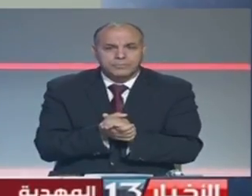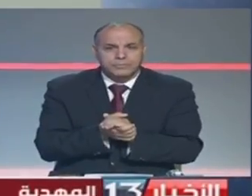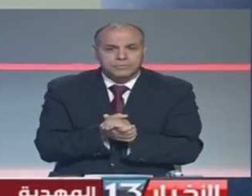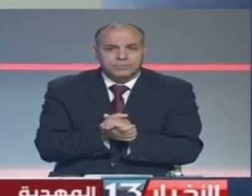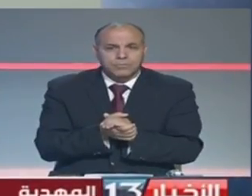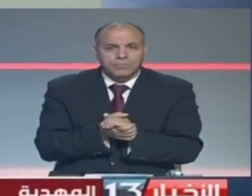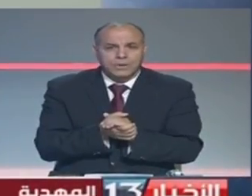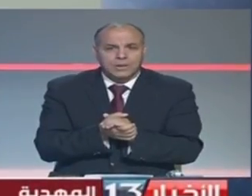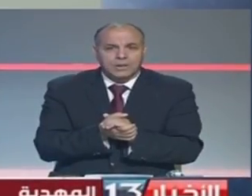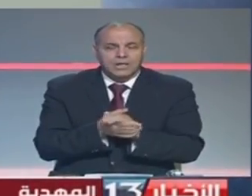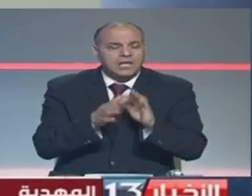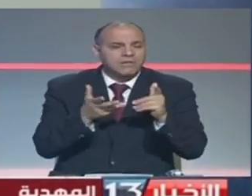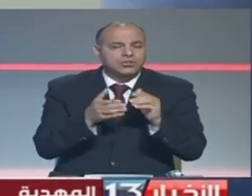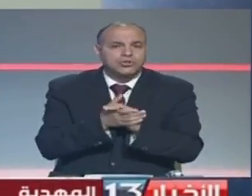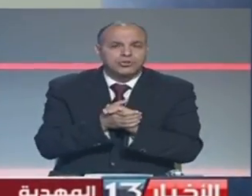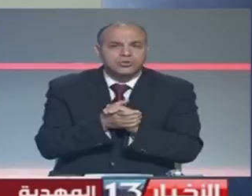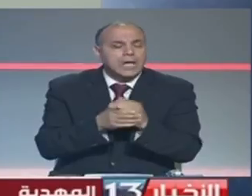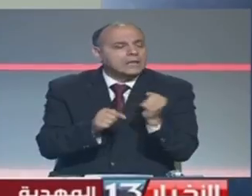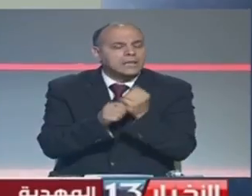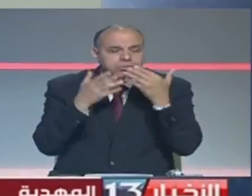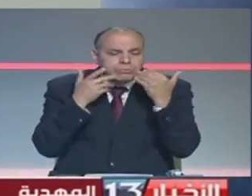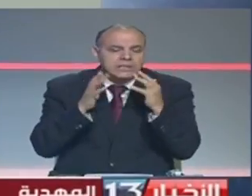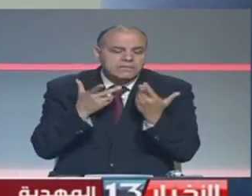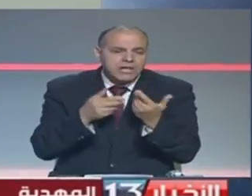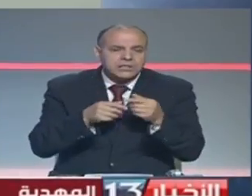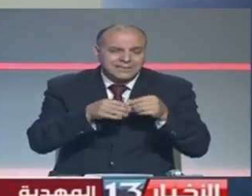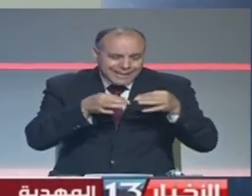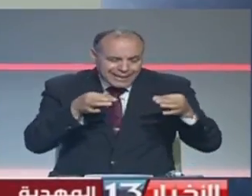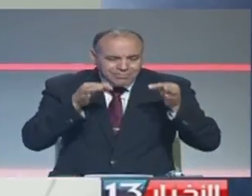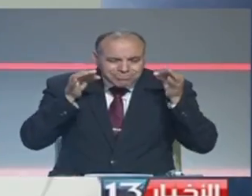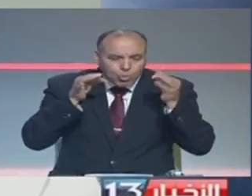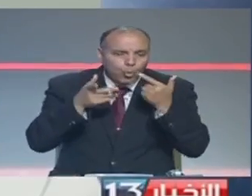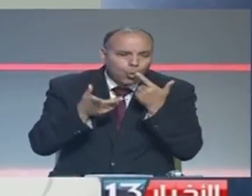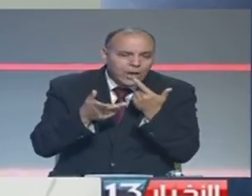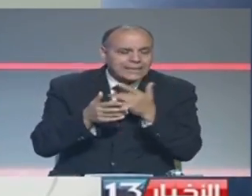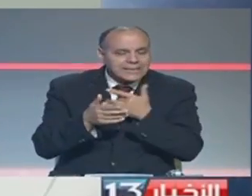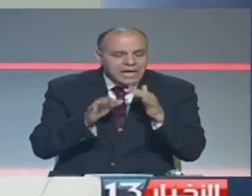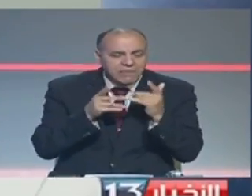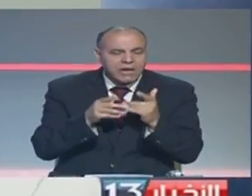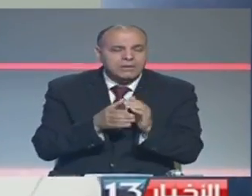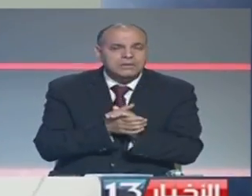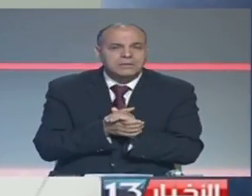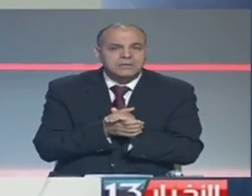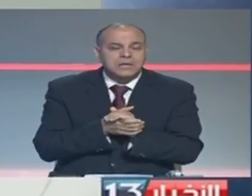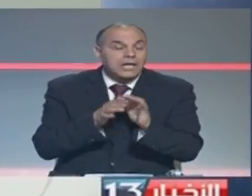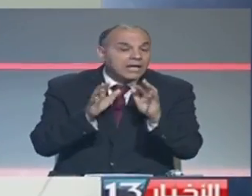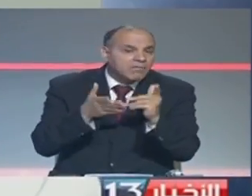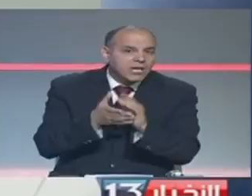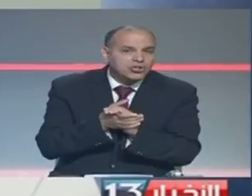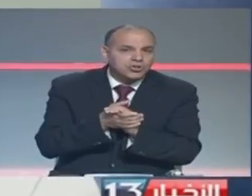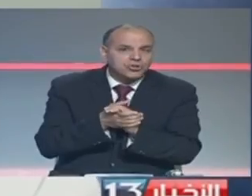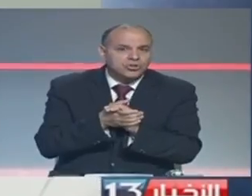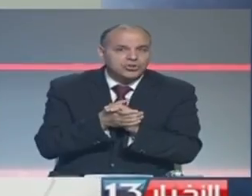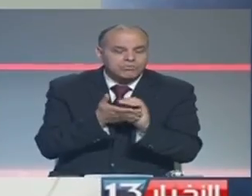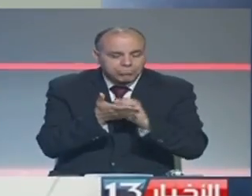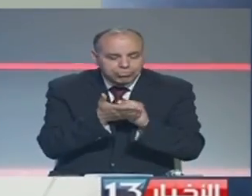كمامه صحيه 100%، كيفاش تخدم، شنو المواد الاوليه نتاعها، المواد الصحيه، كيفاش تتم عمليه